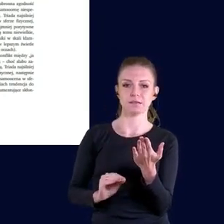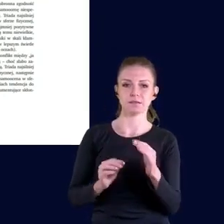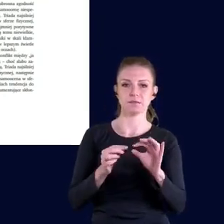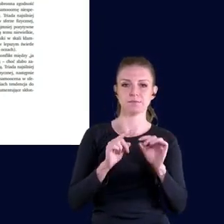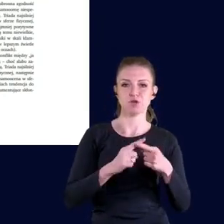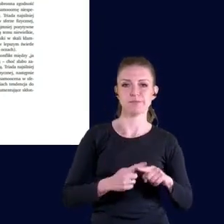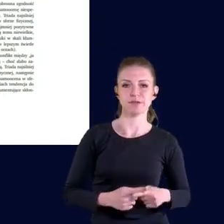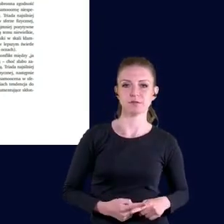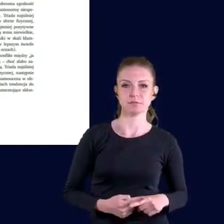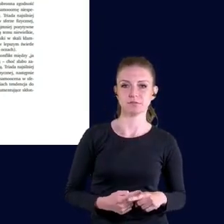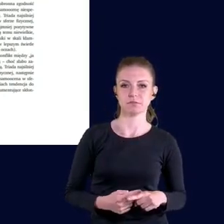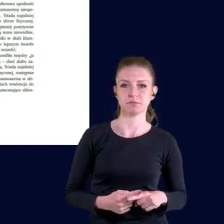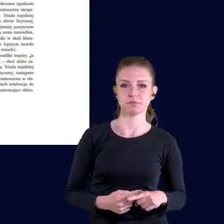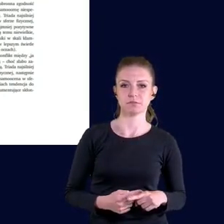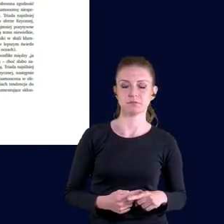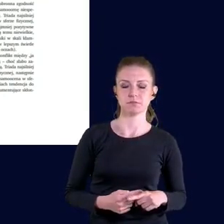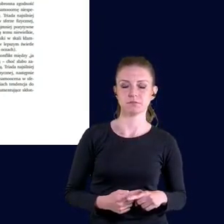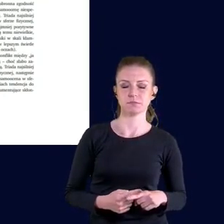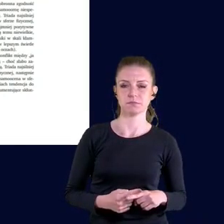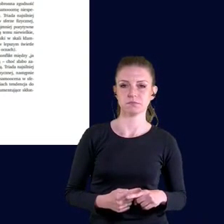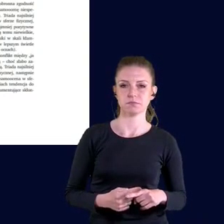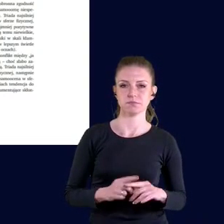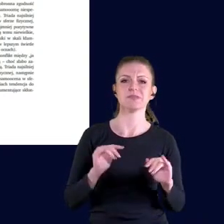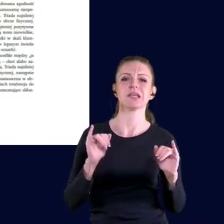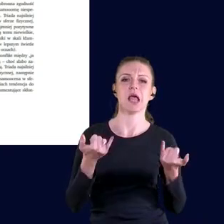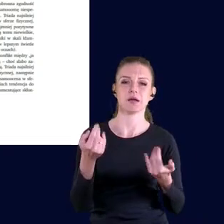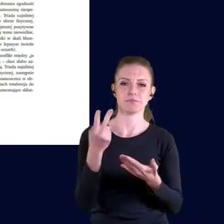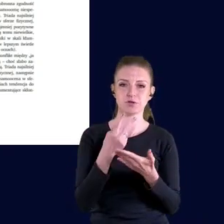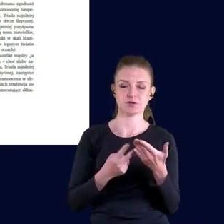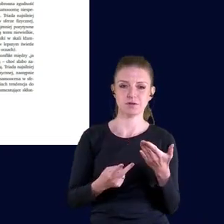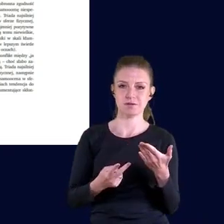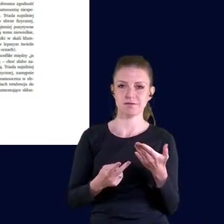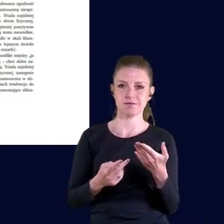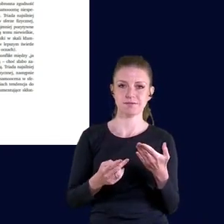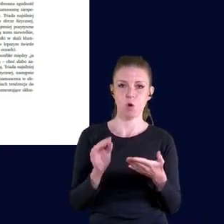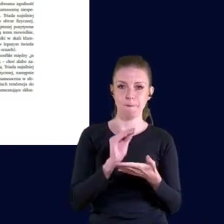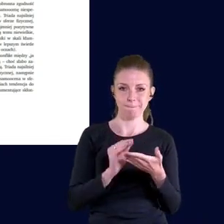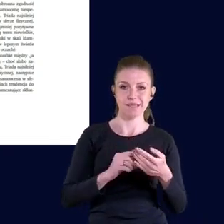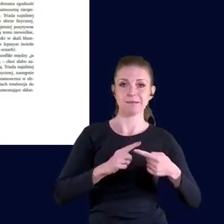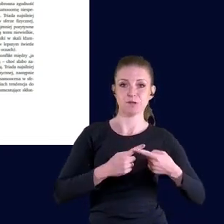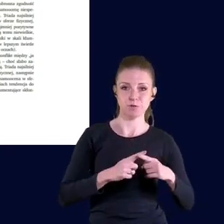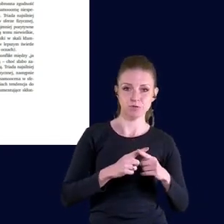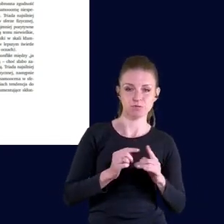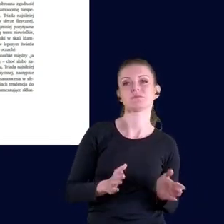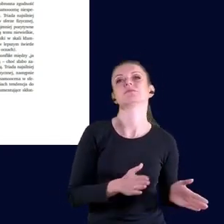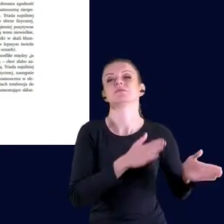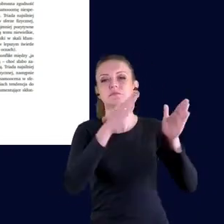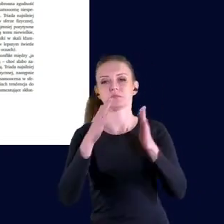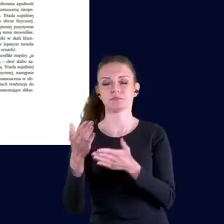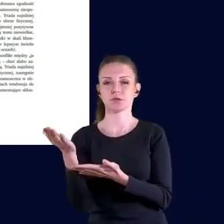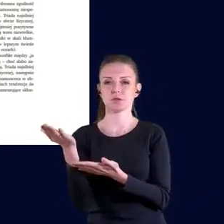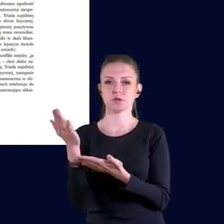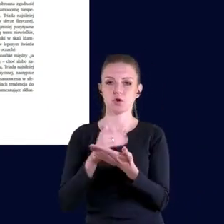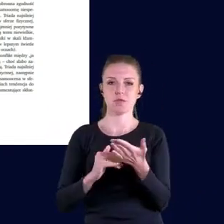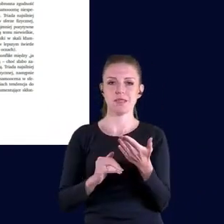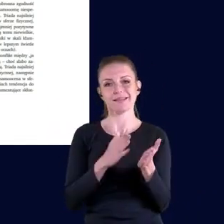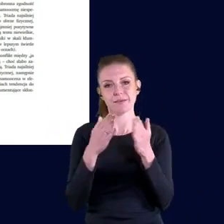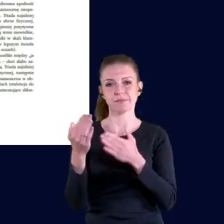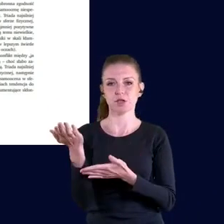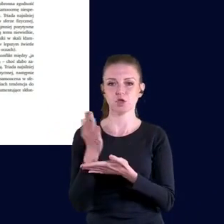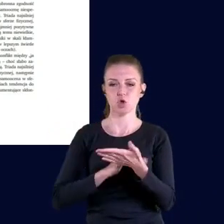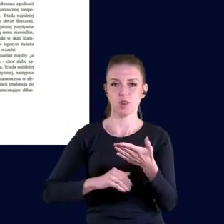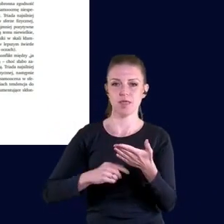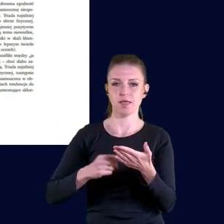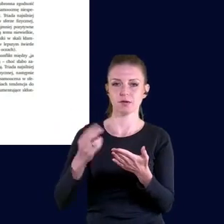są dalej jak przeczyta opisy przepisów do kolejnej strony i